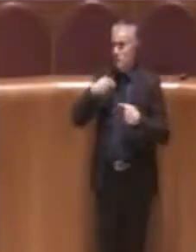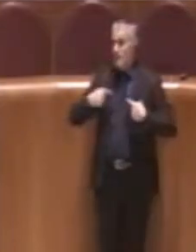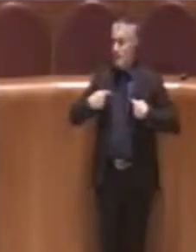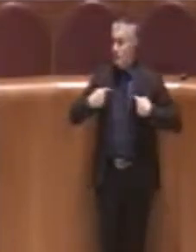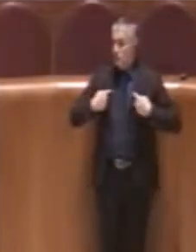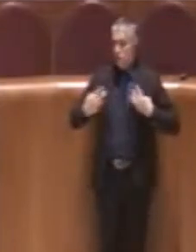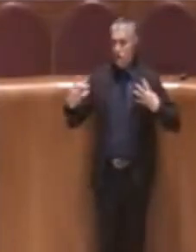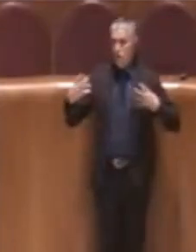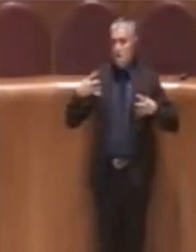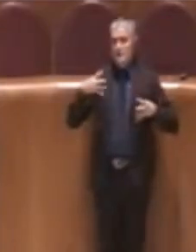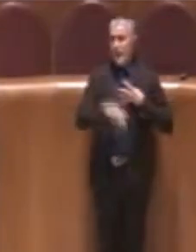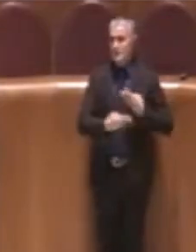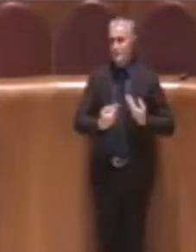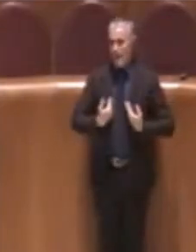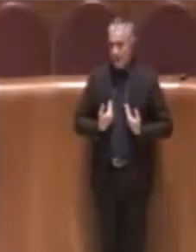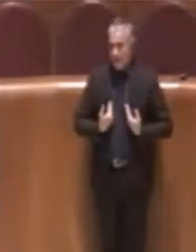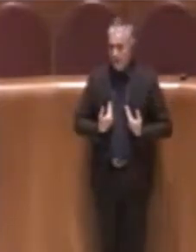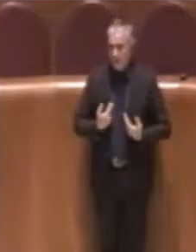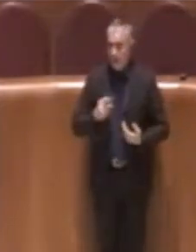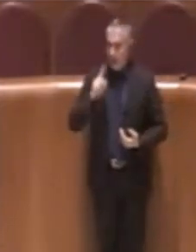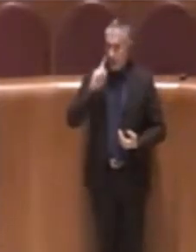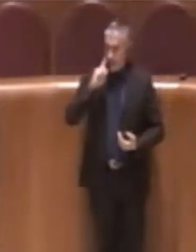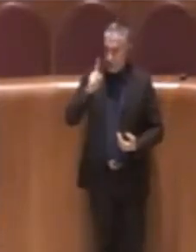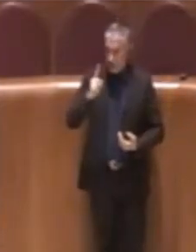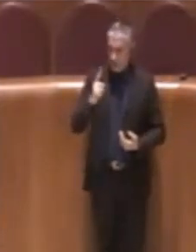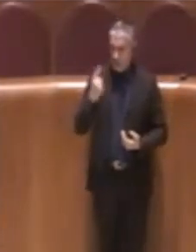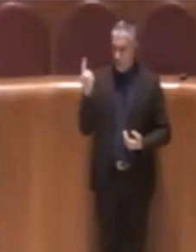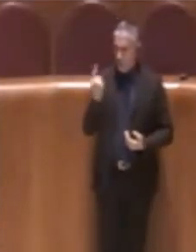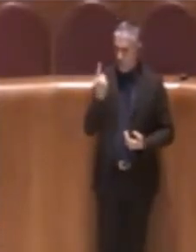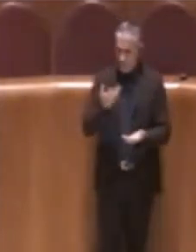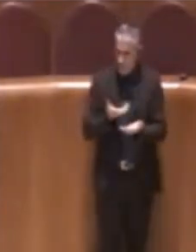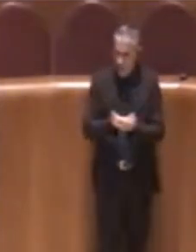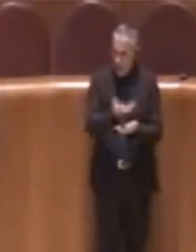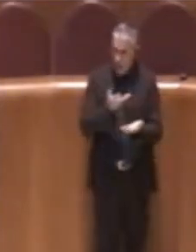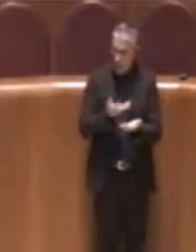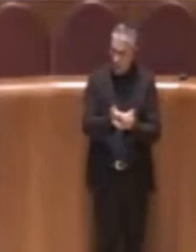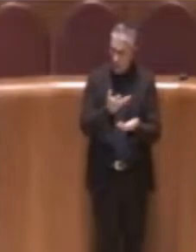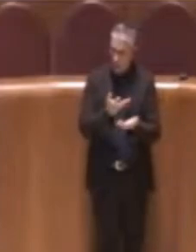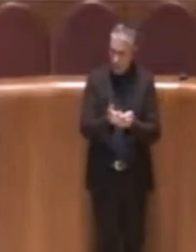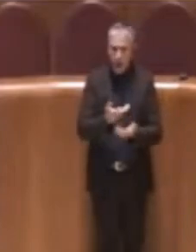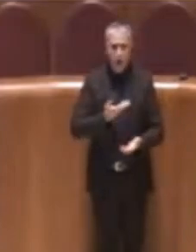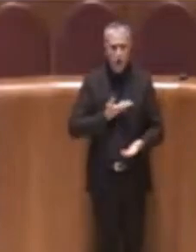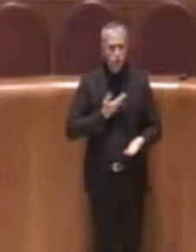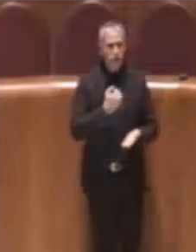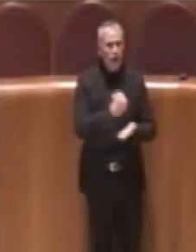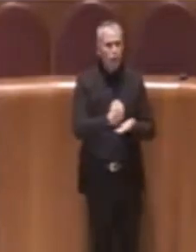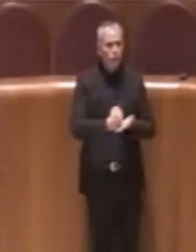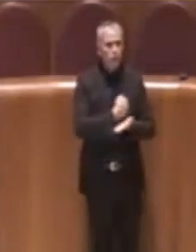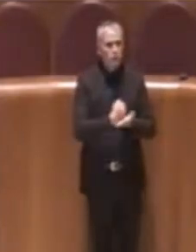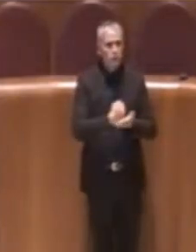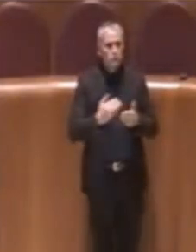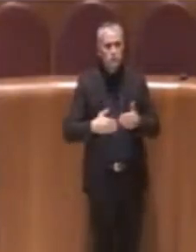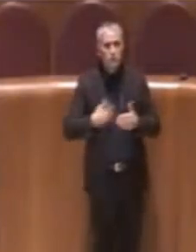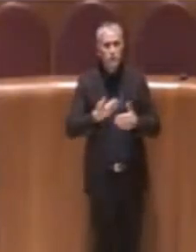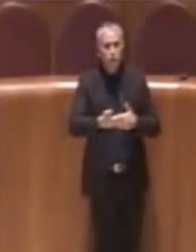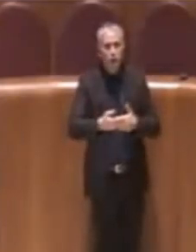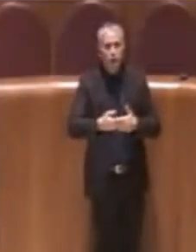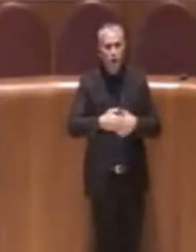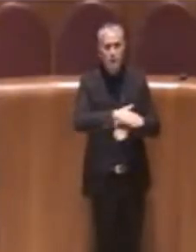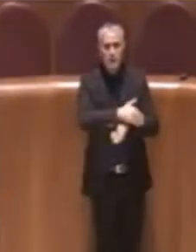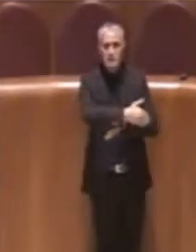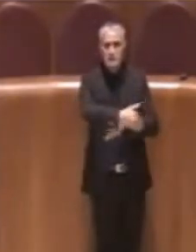Allora, quando uno racconta che c'è l'autorizzazione a mettere rifiuti in strada, o non ha letto la